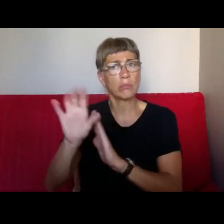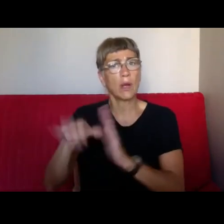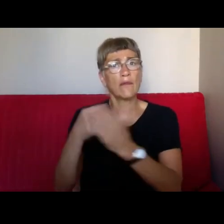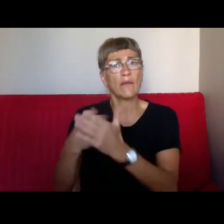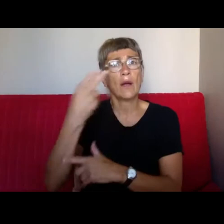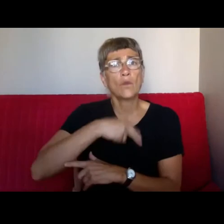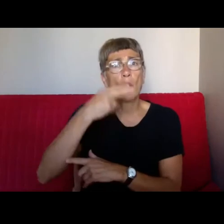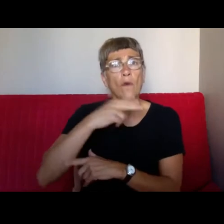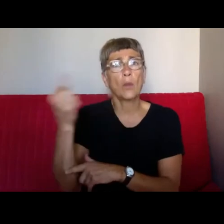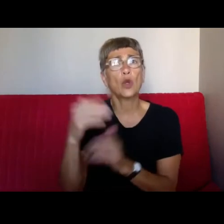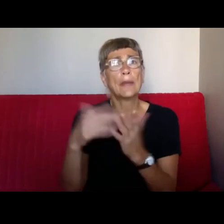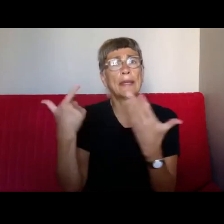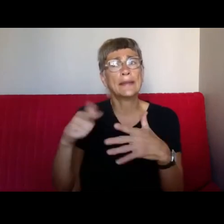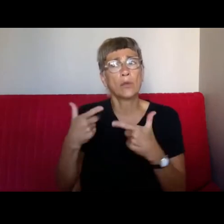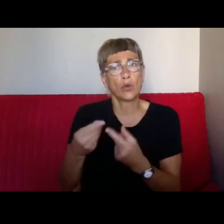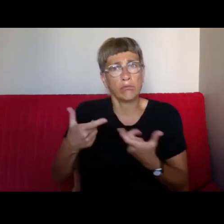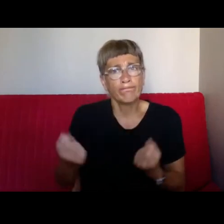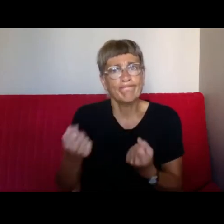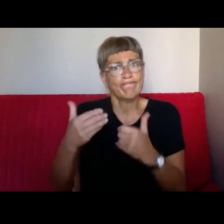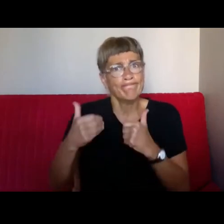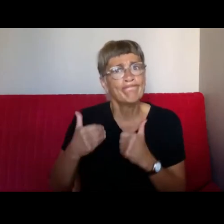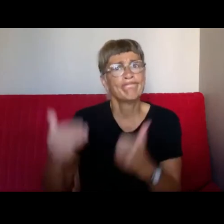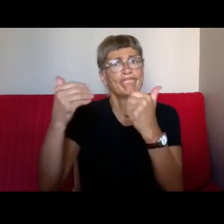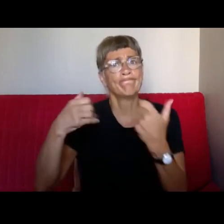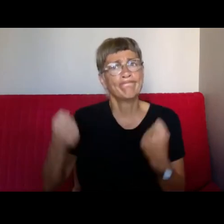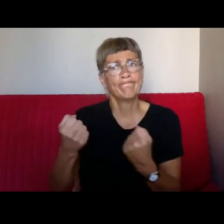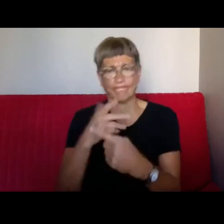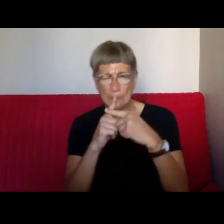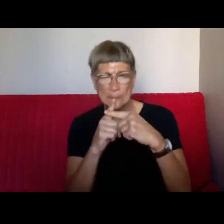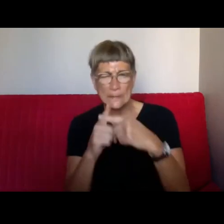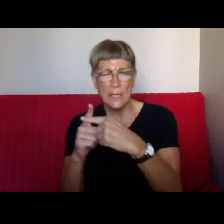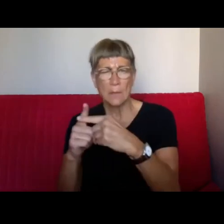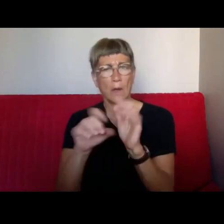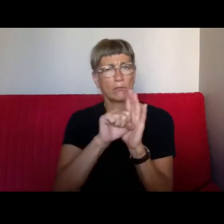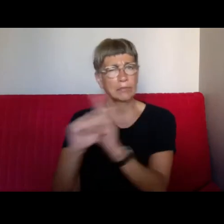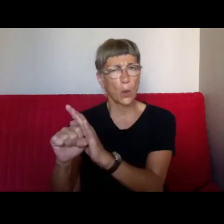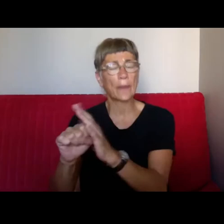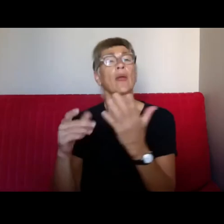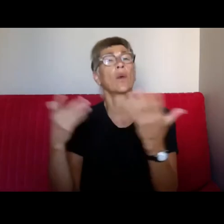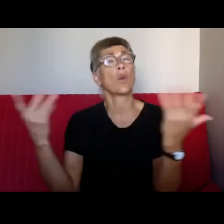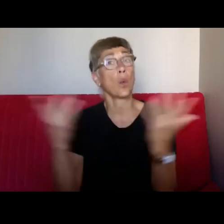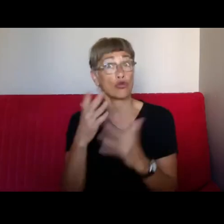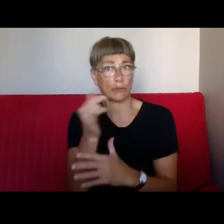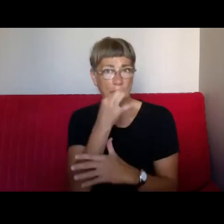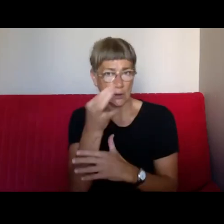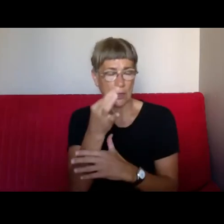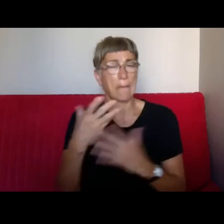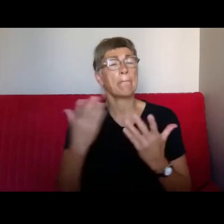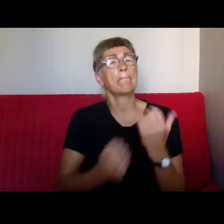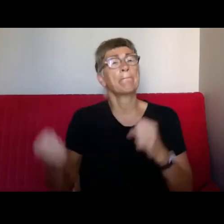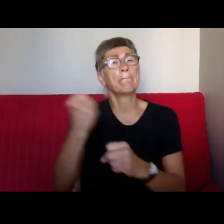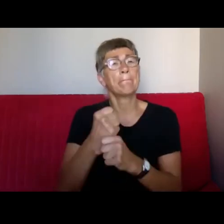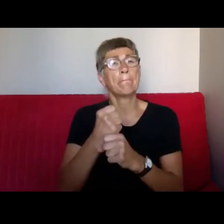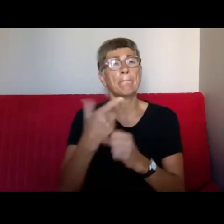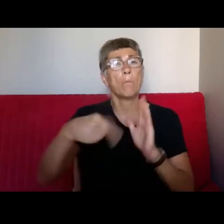pour accélérer la mise en œuvre de cette convention en ciblant des mesures prioritaires, parmi lesquelles je veux citer la mise en place de